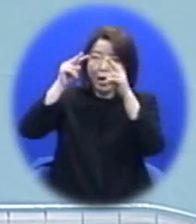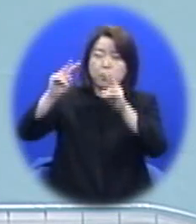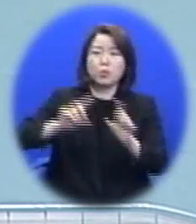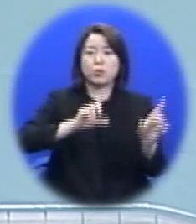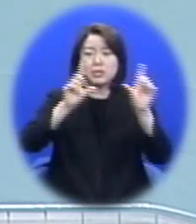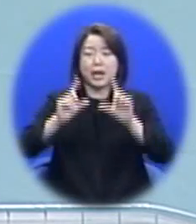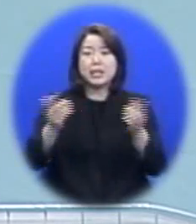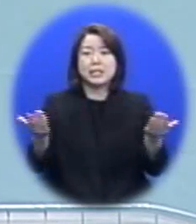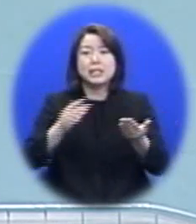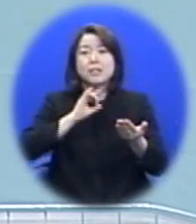것뿐입니다.